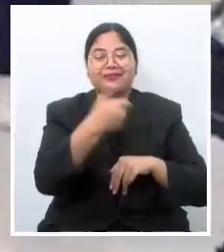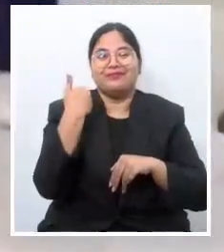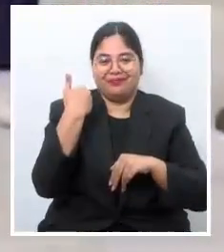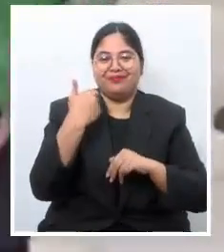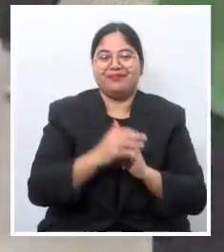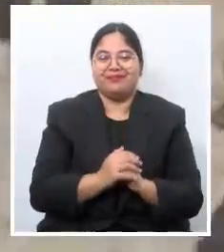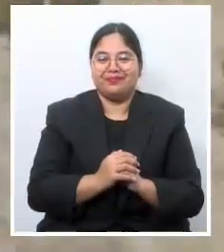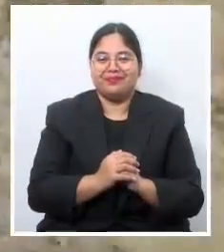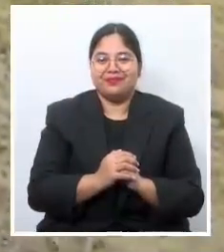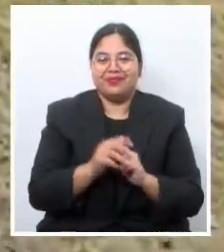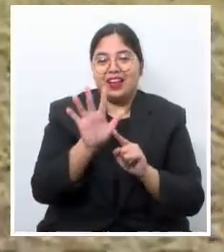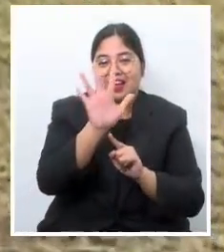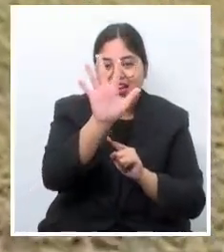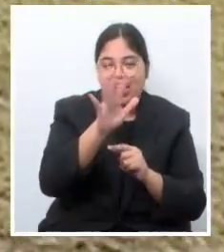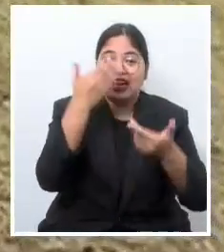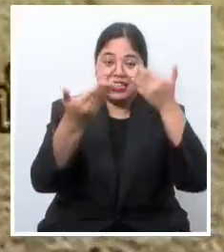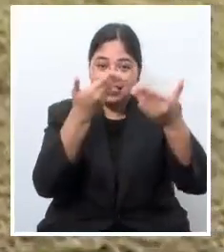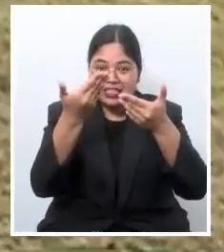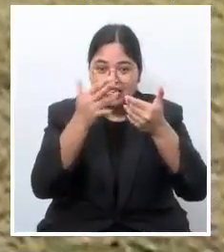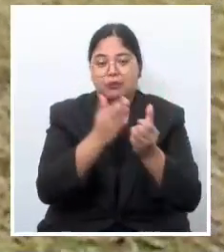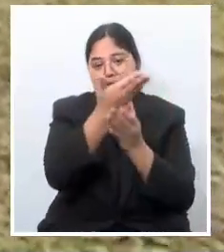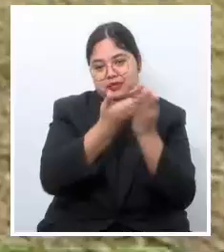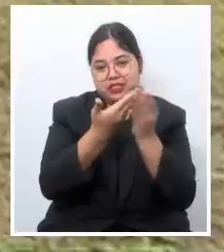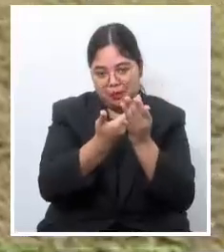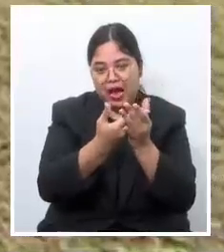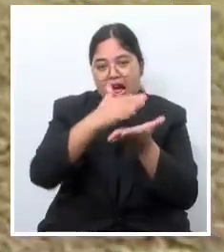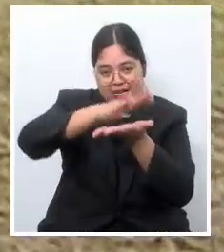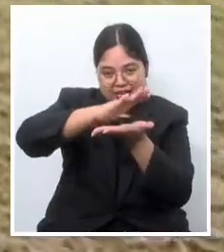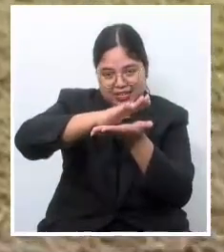น้อง 5กิจกรรมสภานัก